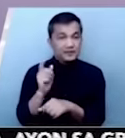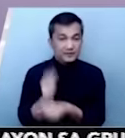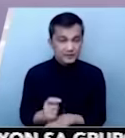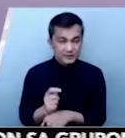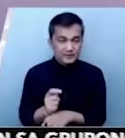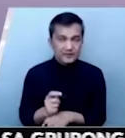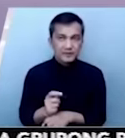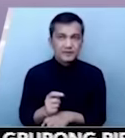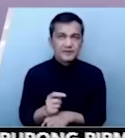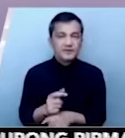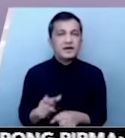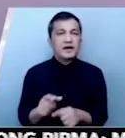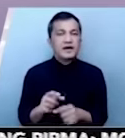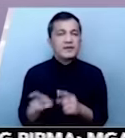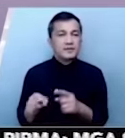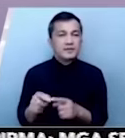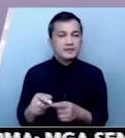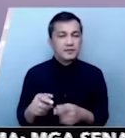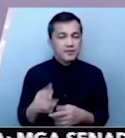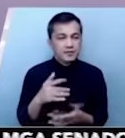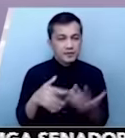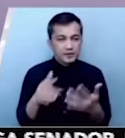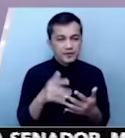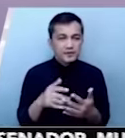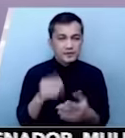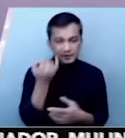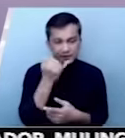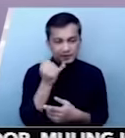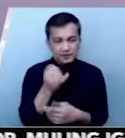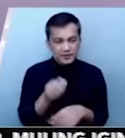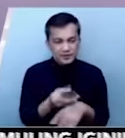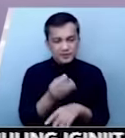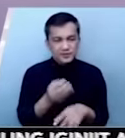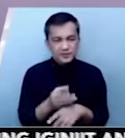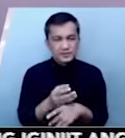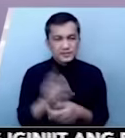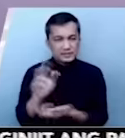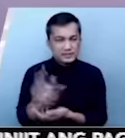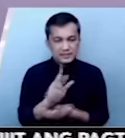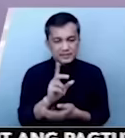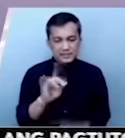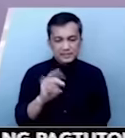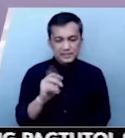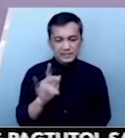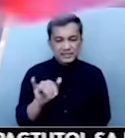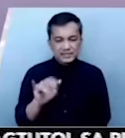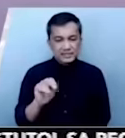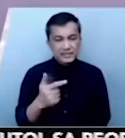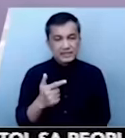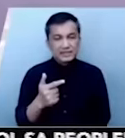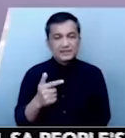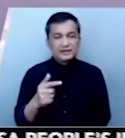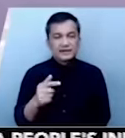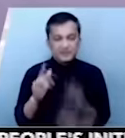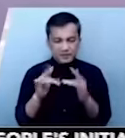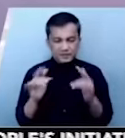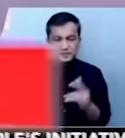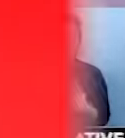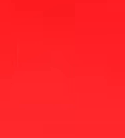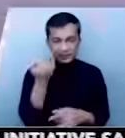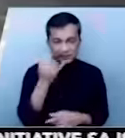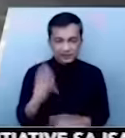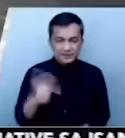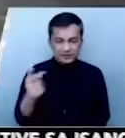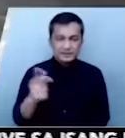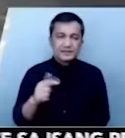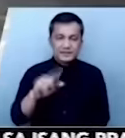ng mga Ilonggo sa mga pasabog na performance sa Dinagyang Festival. Mula sa Iloilo City, nakatutoklan si Zen Kilanta